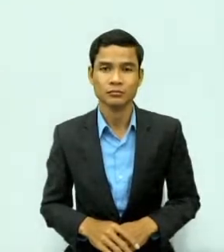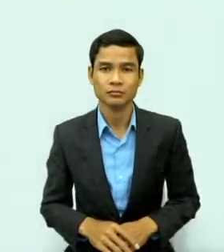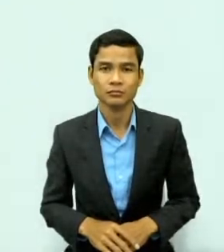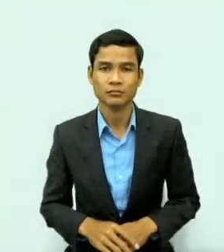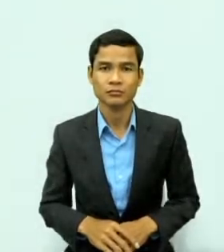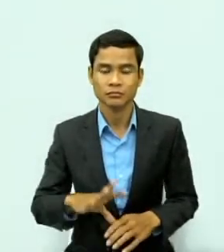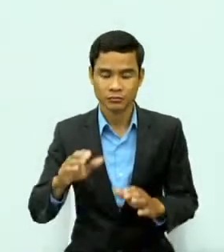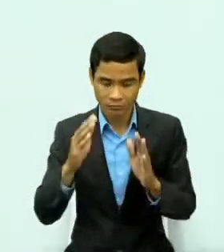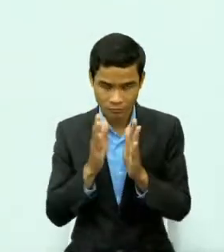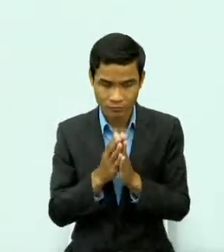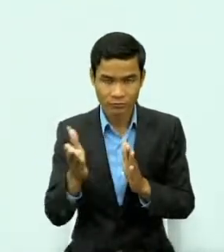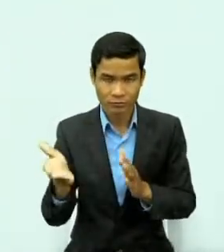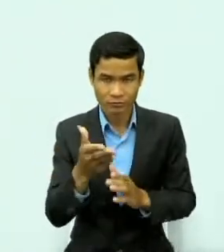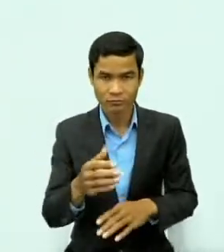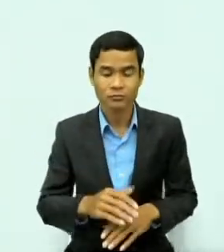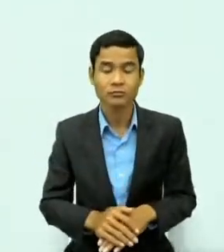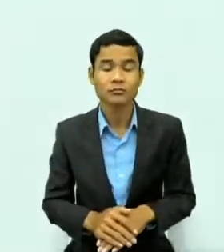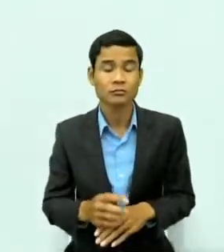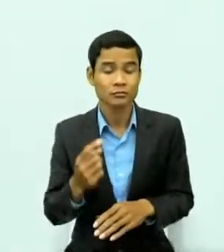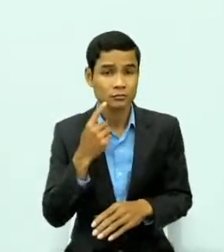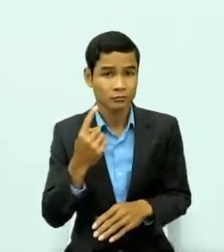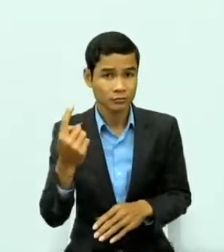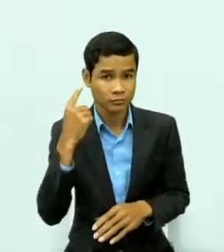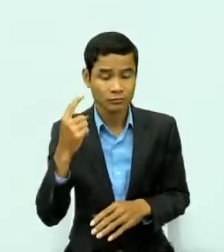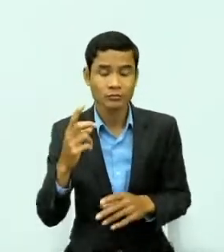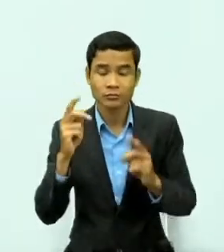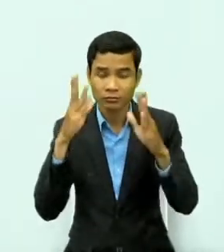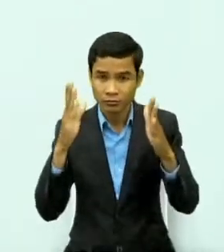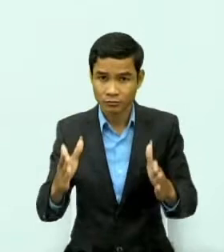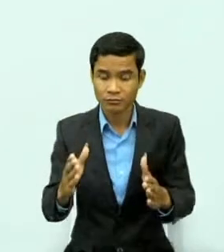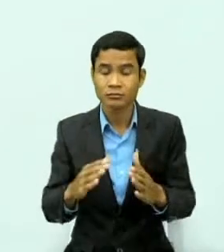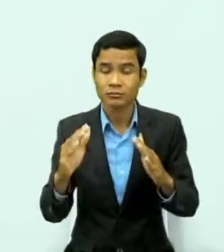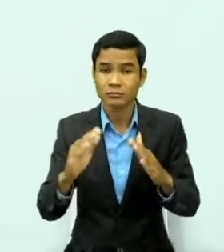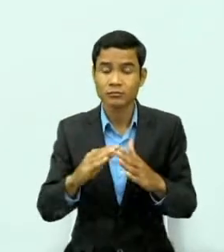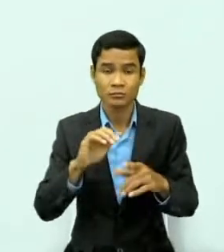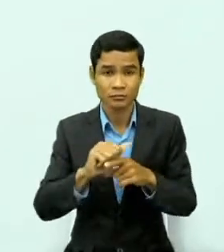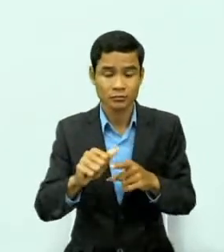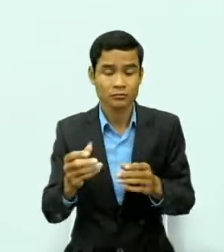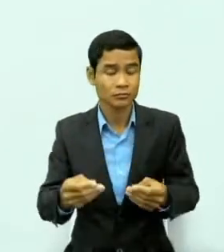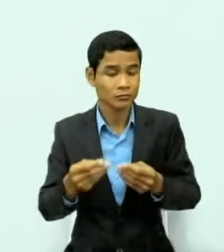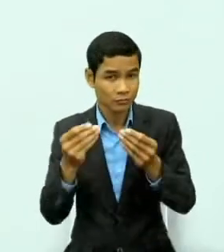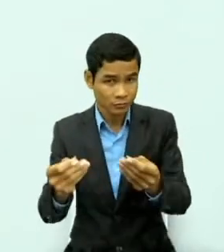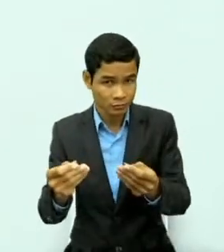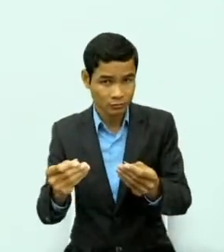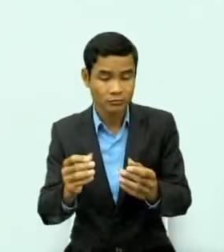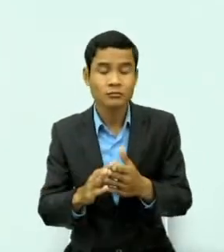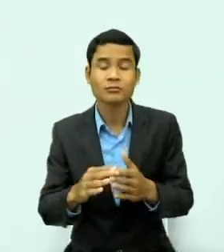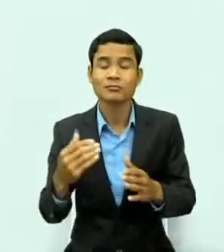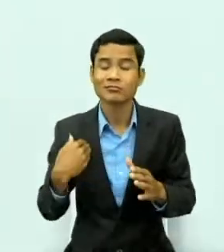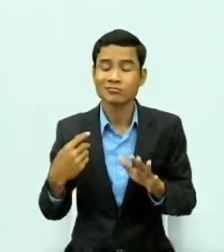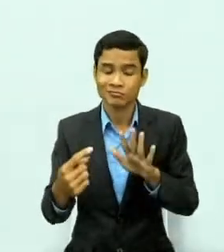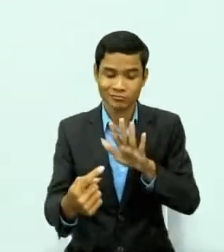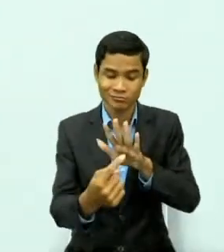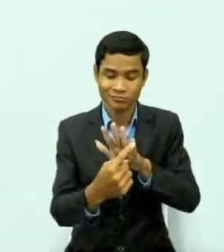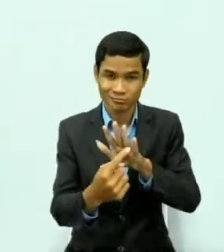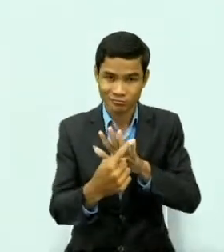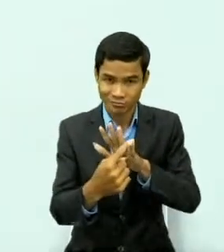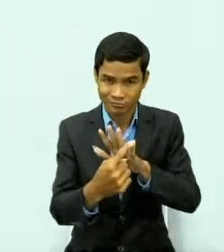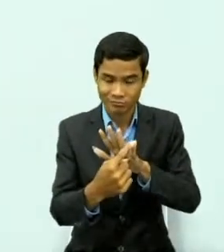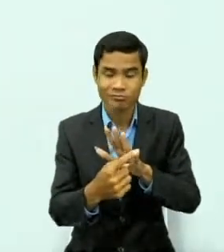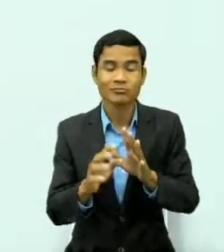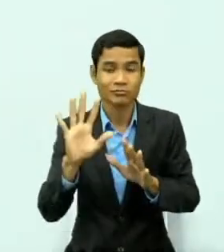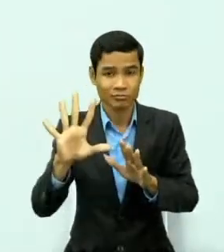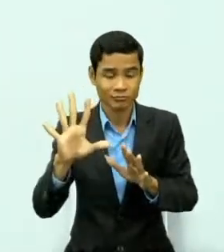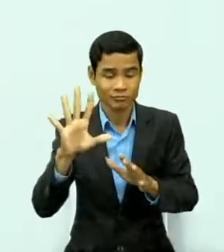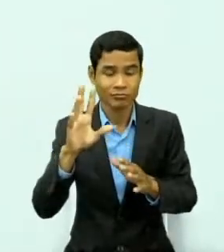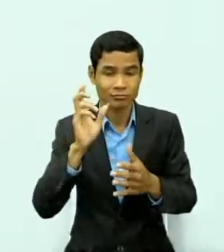ចាអរគុណកូនកូនអញ្ចឹងកាលពីថ្ងៃម្សិលមិញគឺអ្នកគ្រូបានដាក់កិច្ចការផ្ទះជូនកូនគឺស្រៈអើណាឲ្យកូនសរសេរស្រៈអើចំនួន5